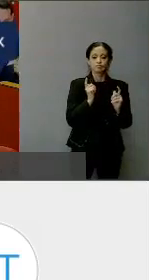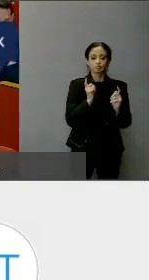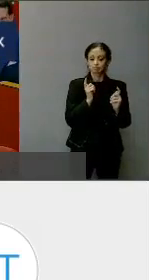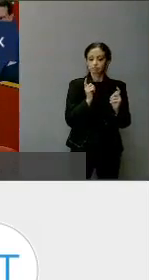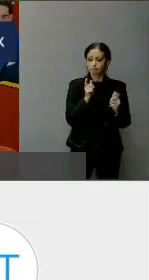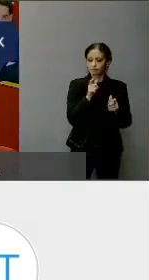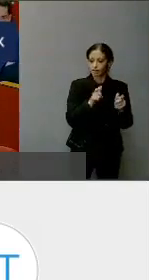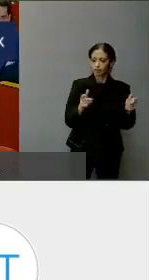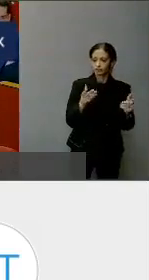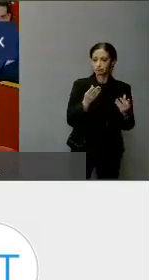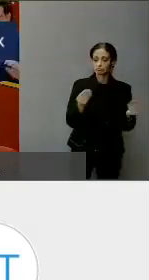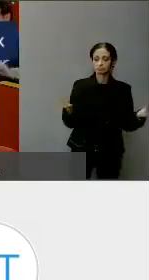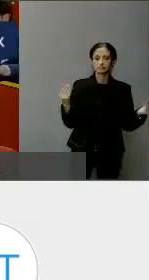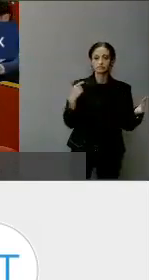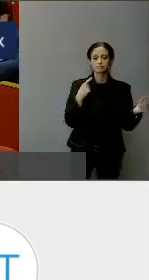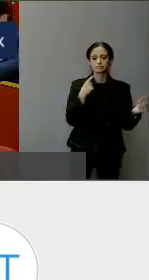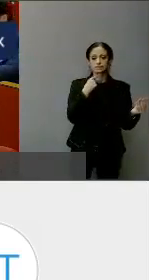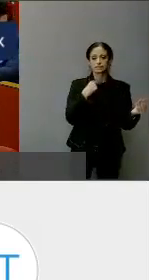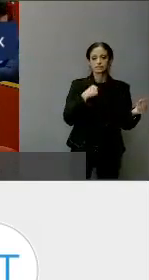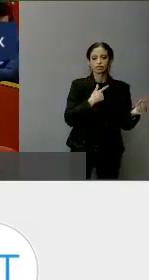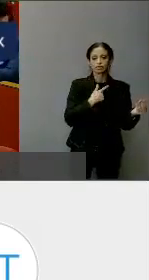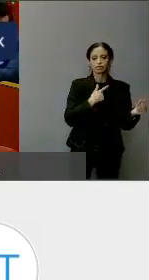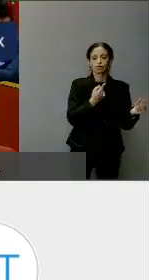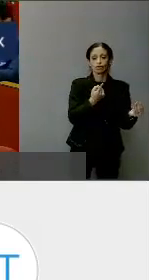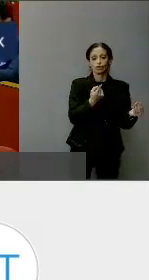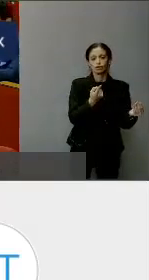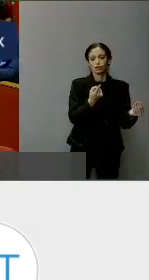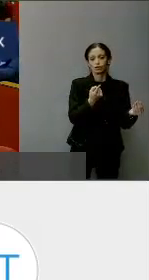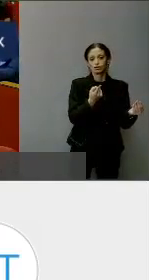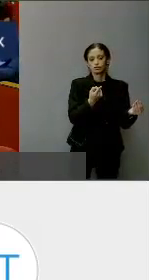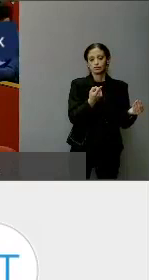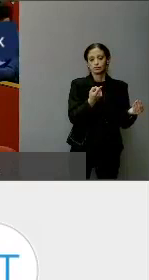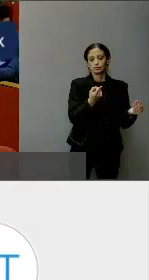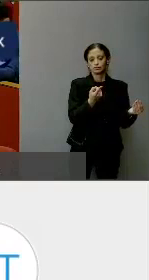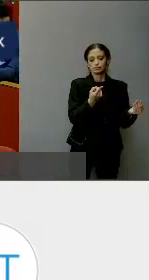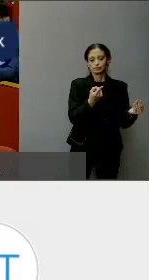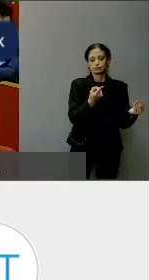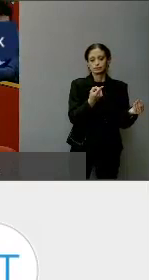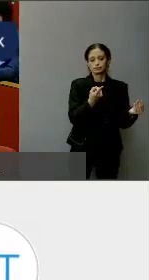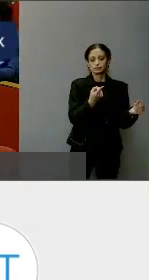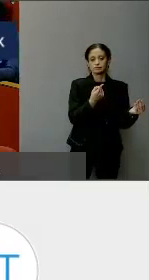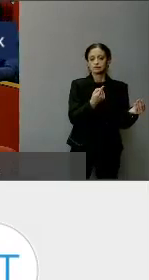già per poterle rendere abitate